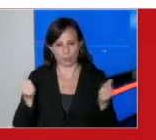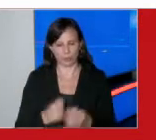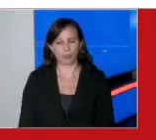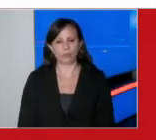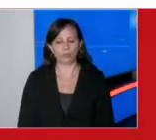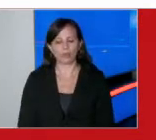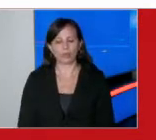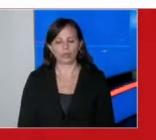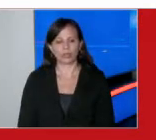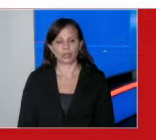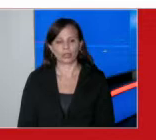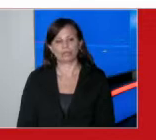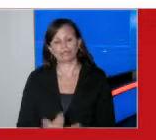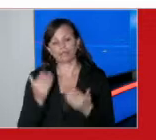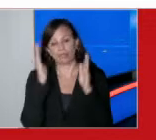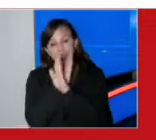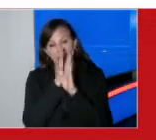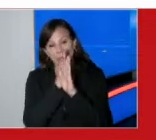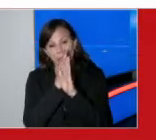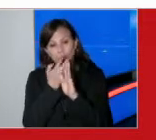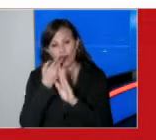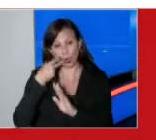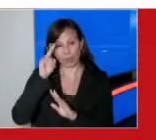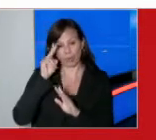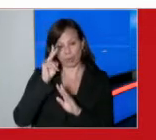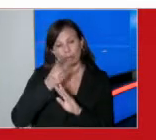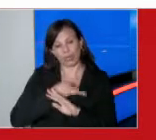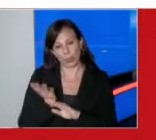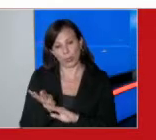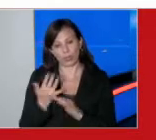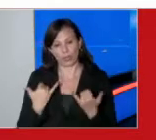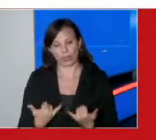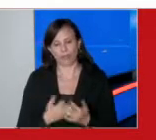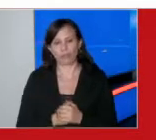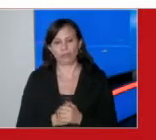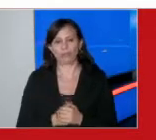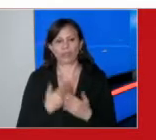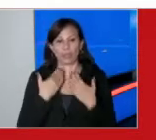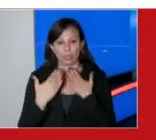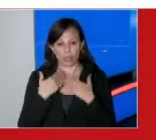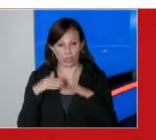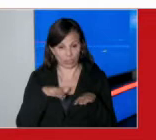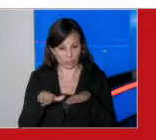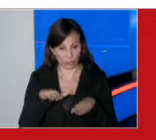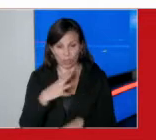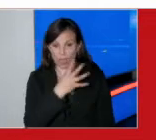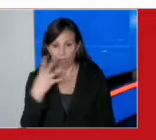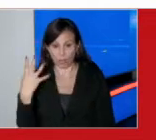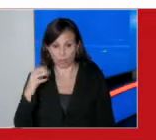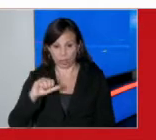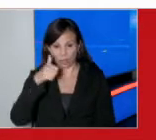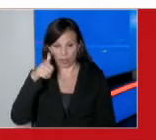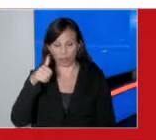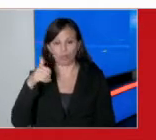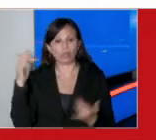רק לומר, שבאמת רבה נסתר על הגלוי בסיפור הזה של האומיקרון, אבל מה שאנחנו כן יודעים זה מה שקרה היום בישיבת הממשלה, וארבעה שרים